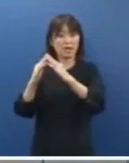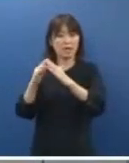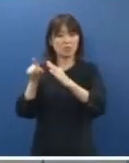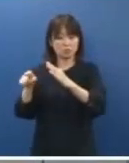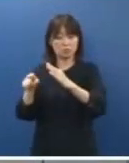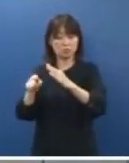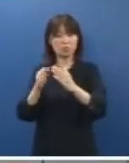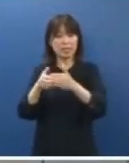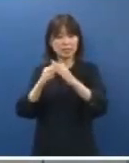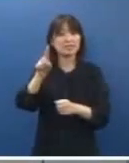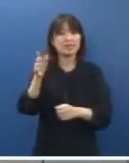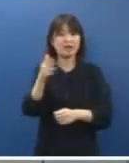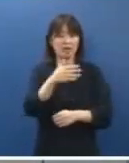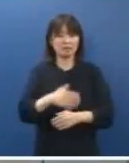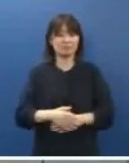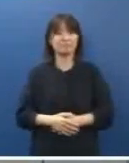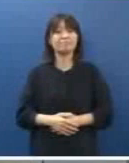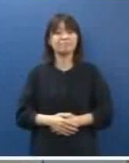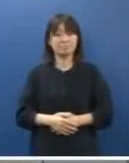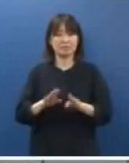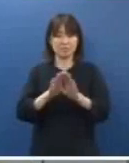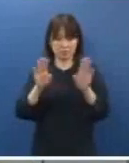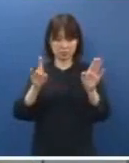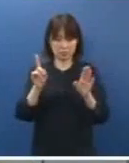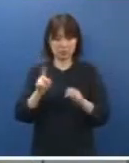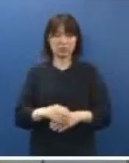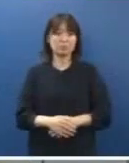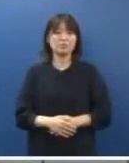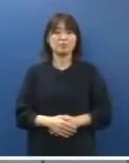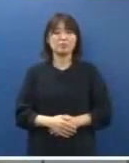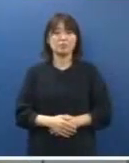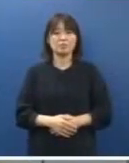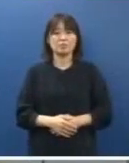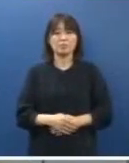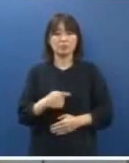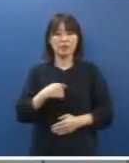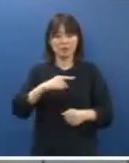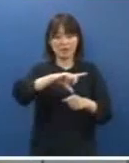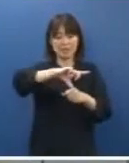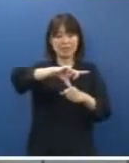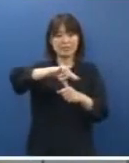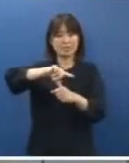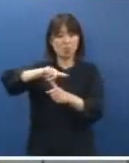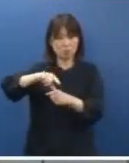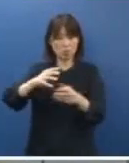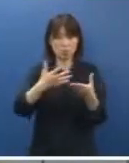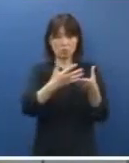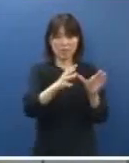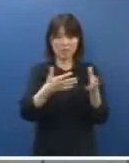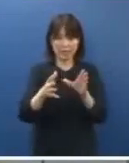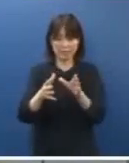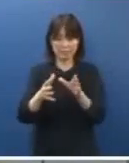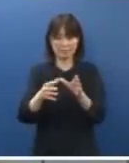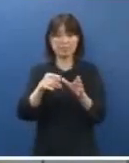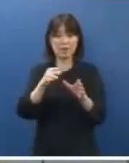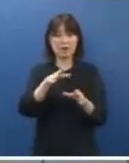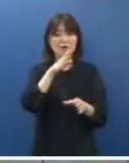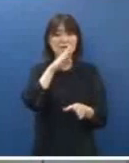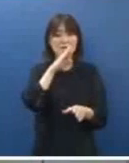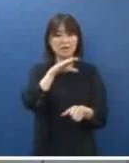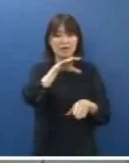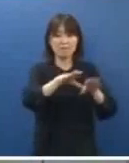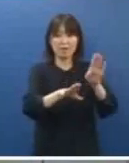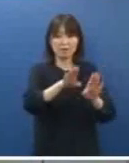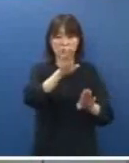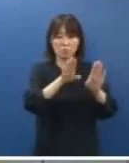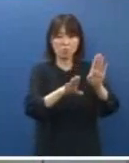ね、いよいよ危機管理統括庁が動くことになります。我々地方団体としても現場の声を届けながら、こういう今の感